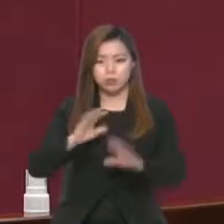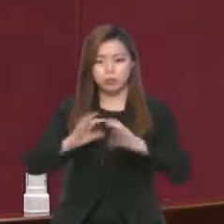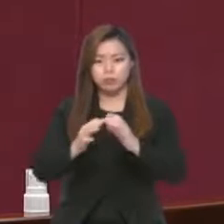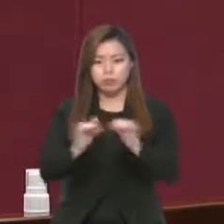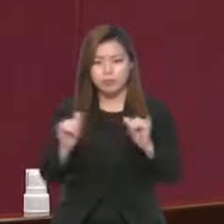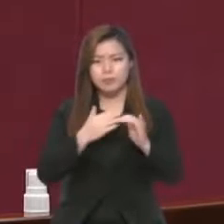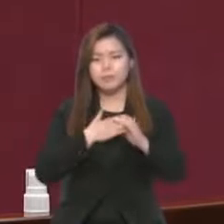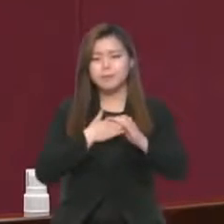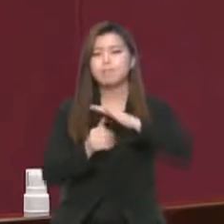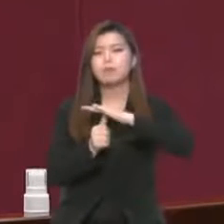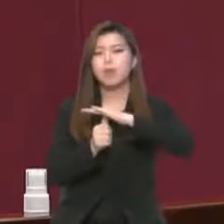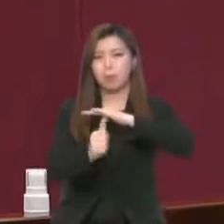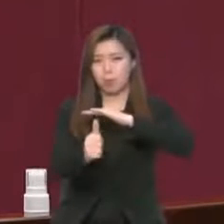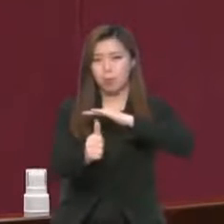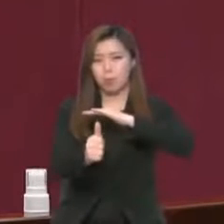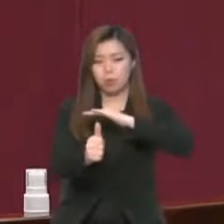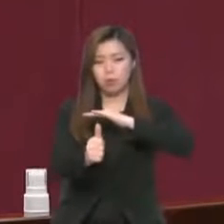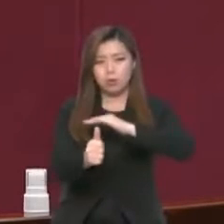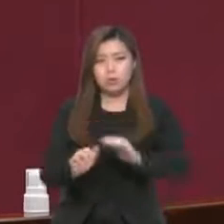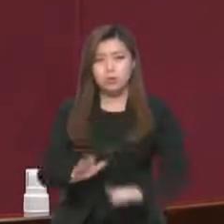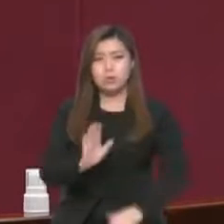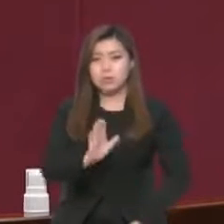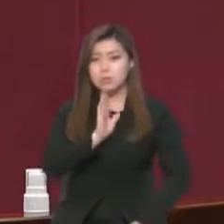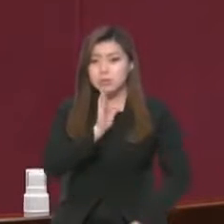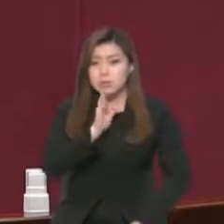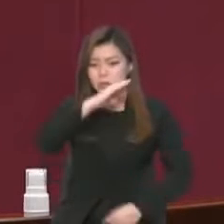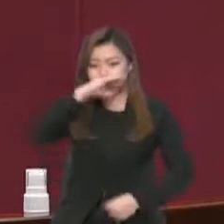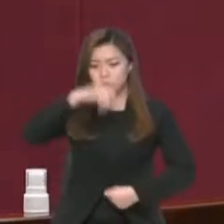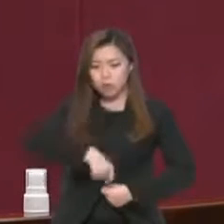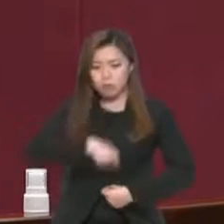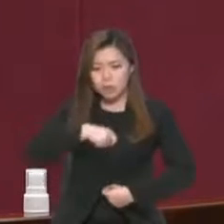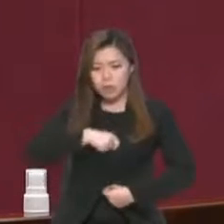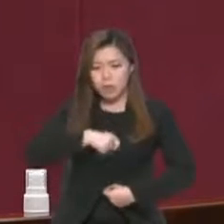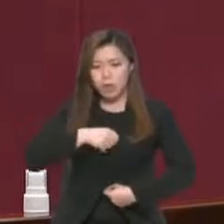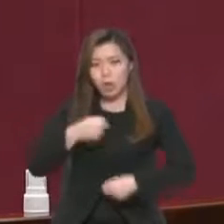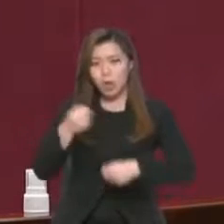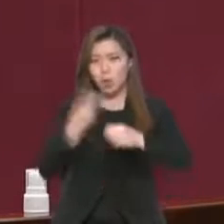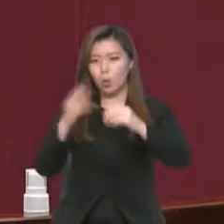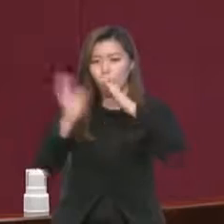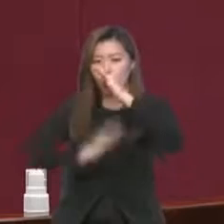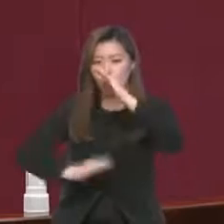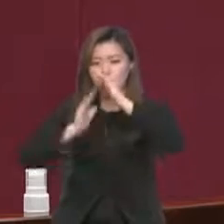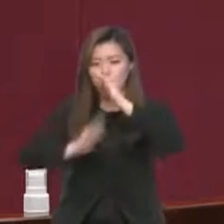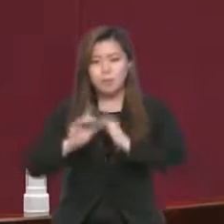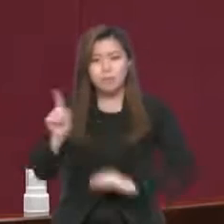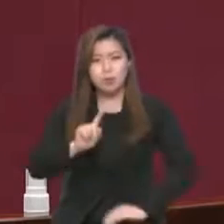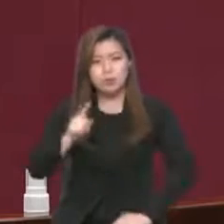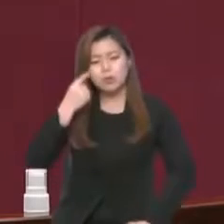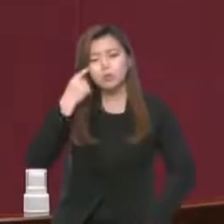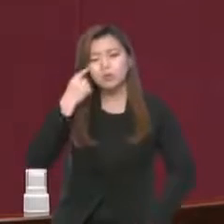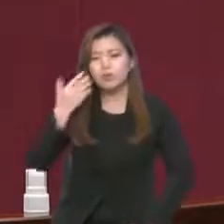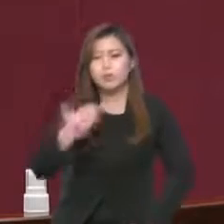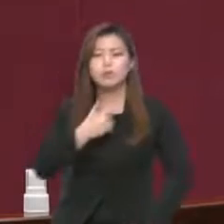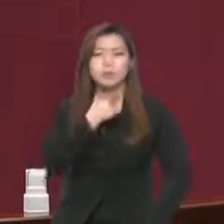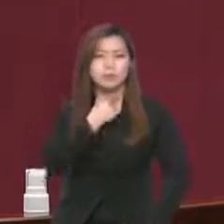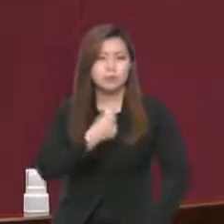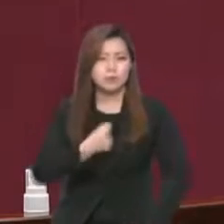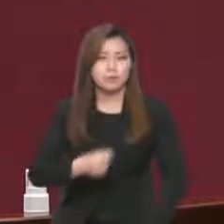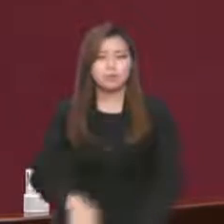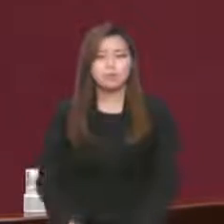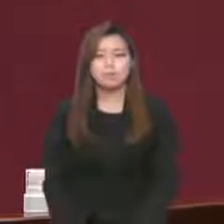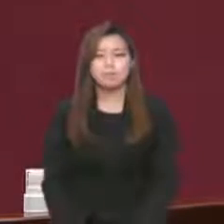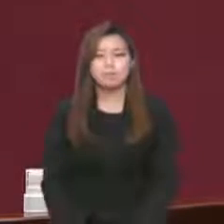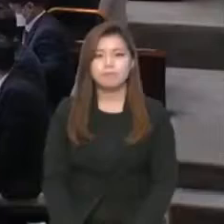자리에서 무엇이 정의이고 공정인지를 물으려고 합니다. 우선 법무부 장관께 묻겠습니다.